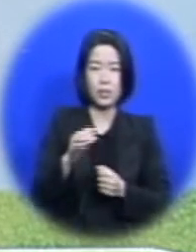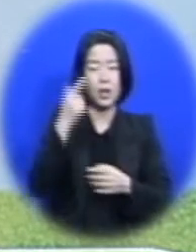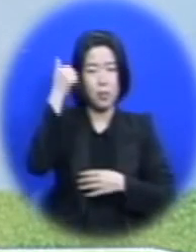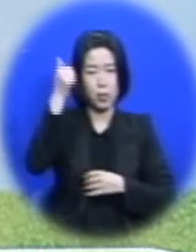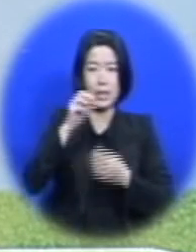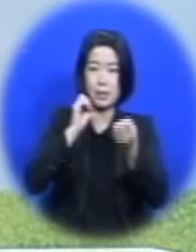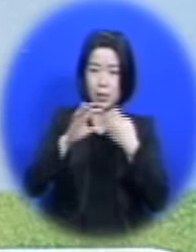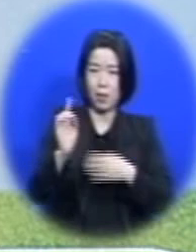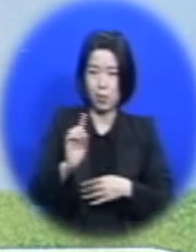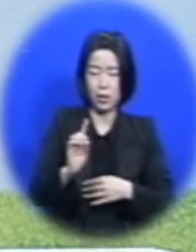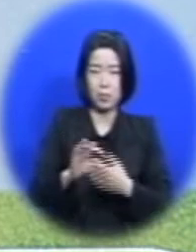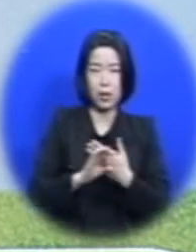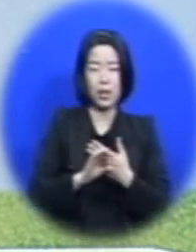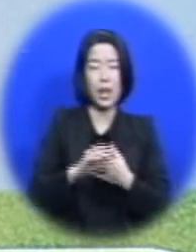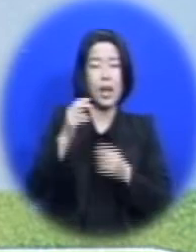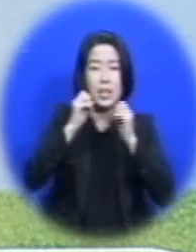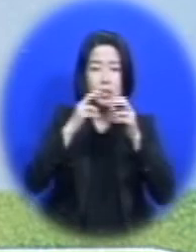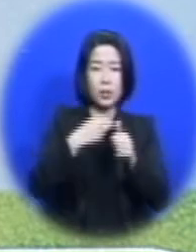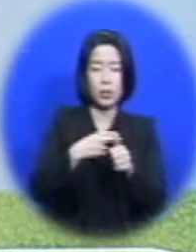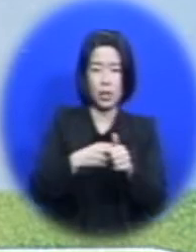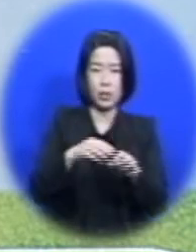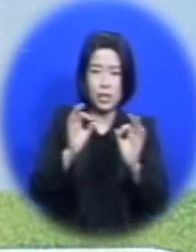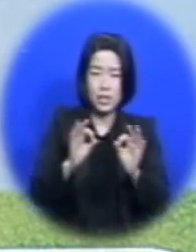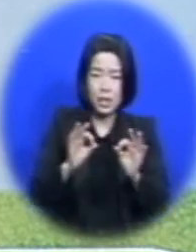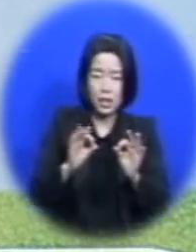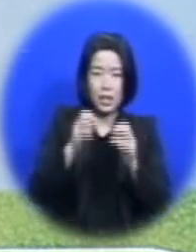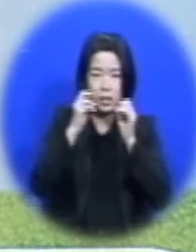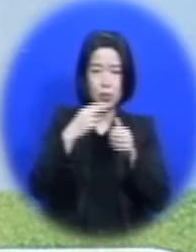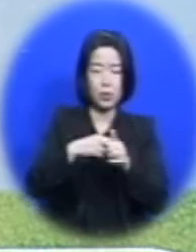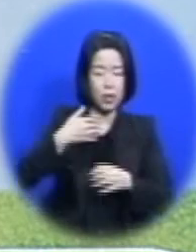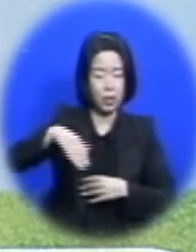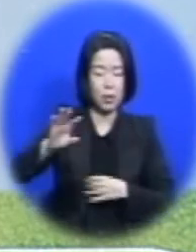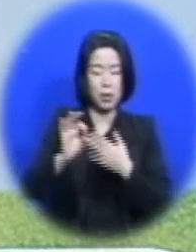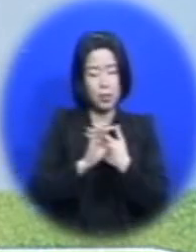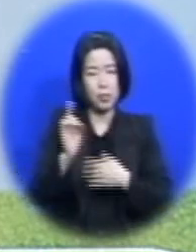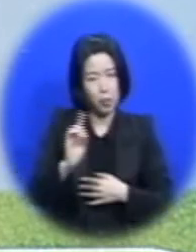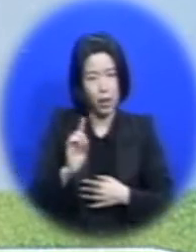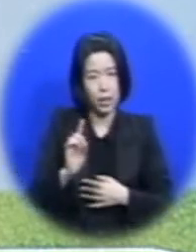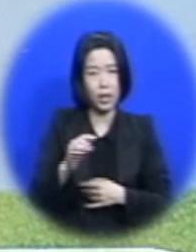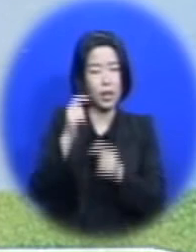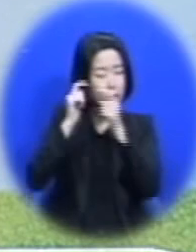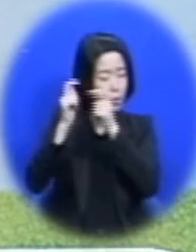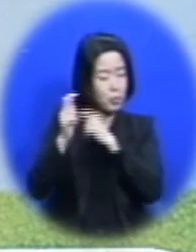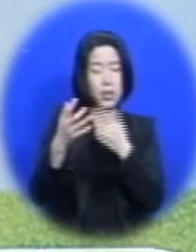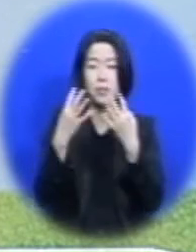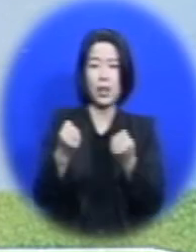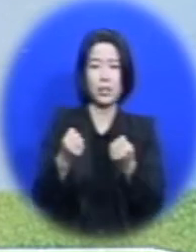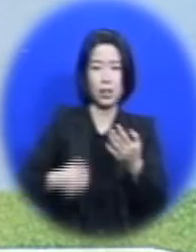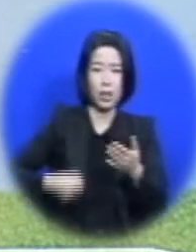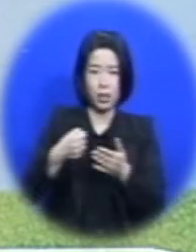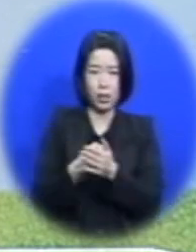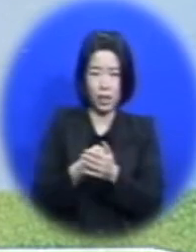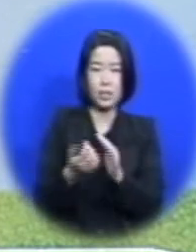하시는 이야기가 선교사로 가면 이제 선교 살아가면 나는 어떻게 하나 뭐 하나 고민이 많아 뜹니다 결단